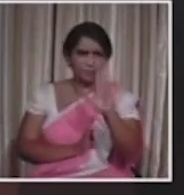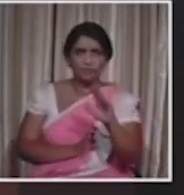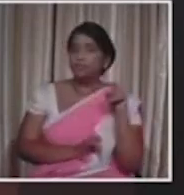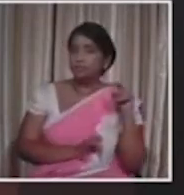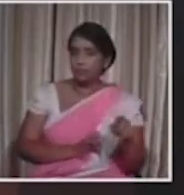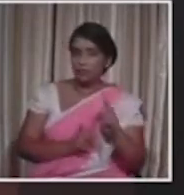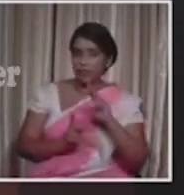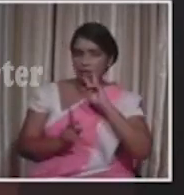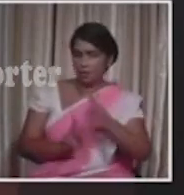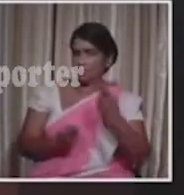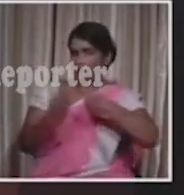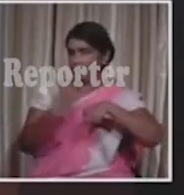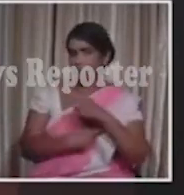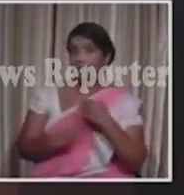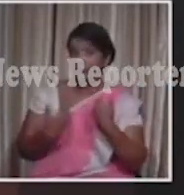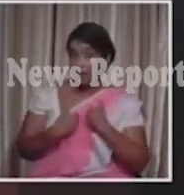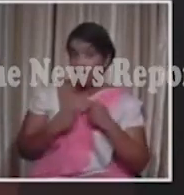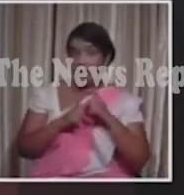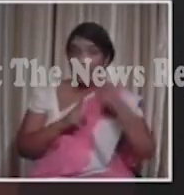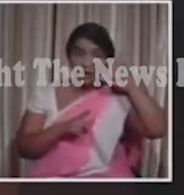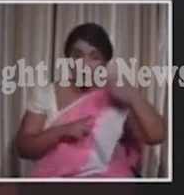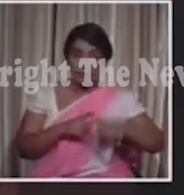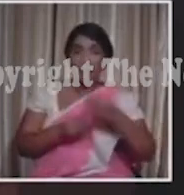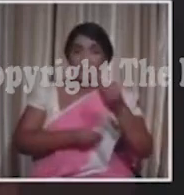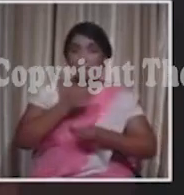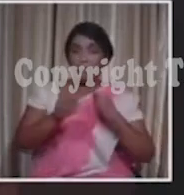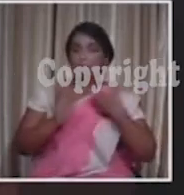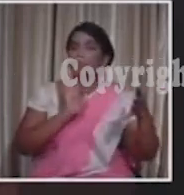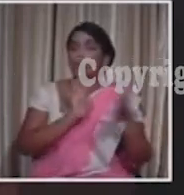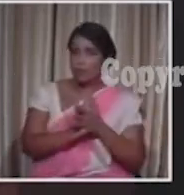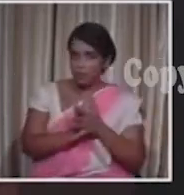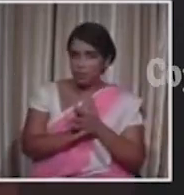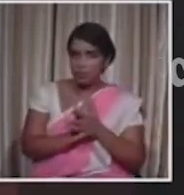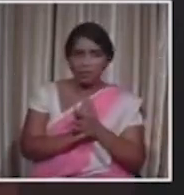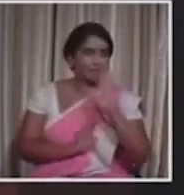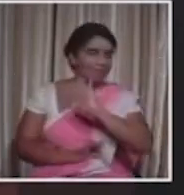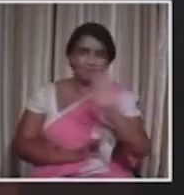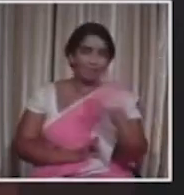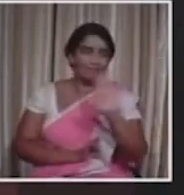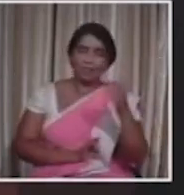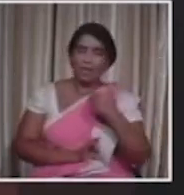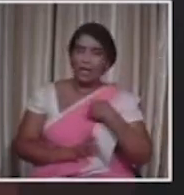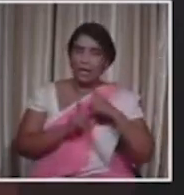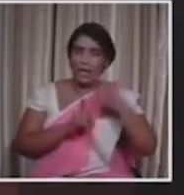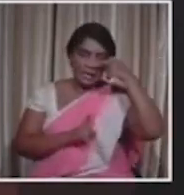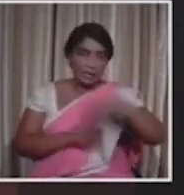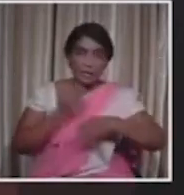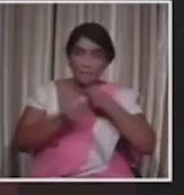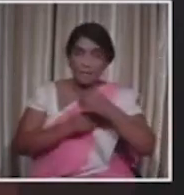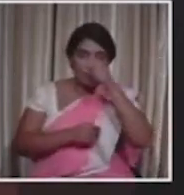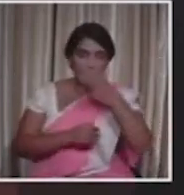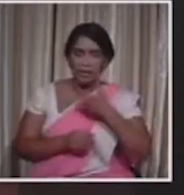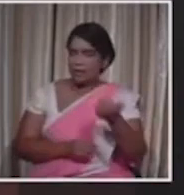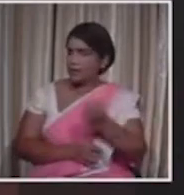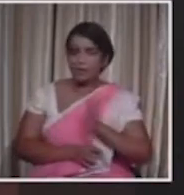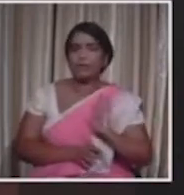loko wikur dia kerana api diesel mafia ada protes karuan. Api diesel mafia apa? Kisi sehat